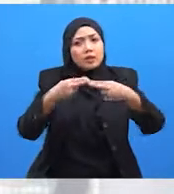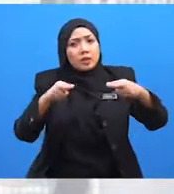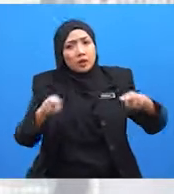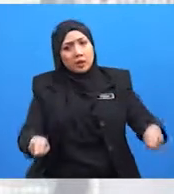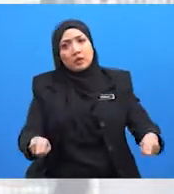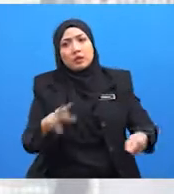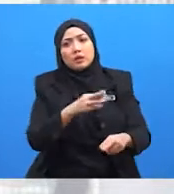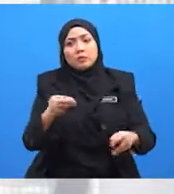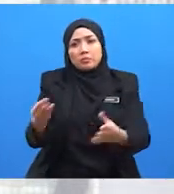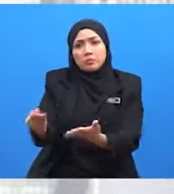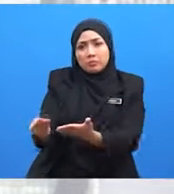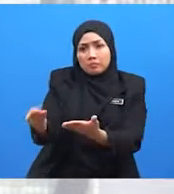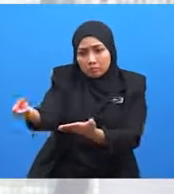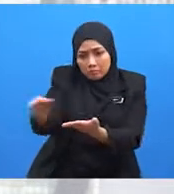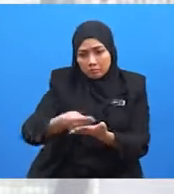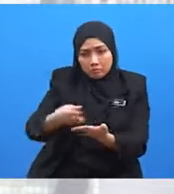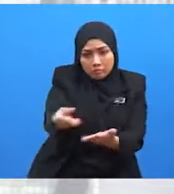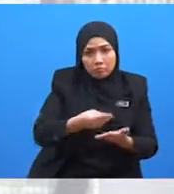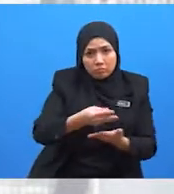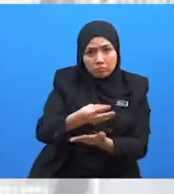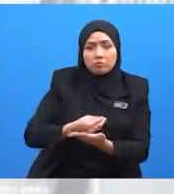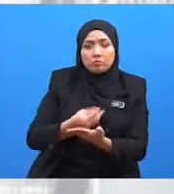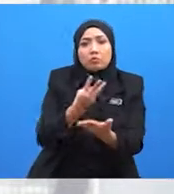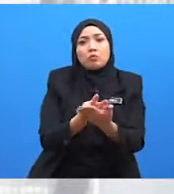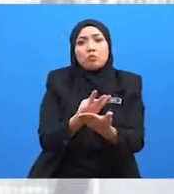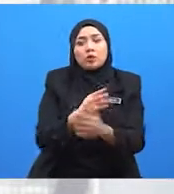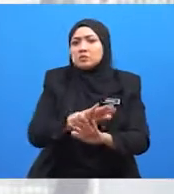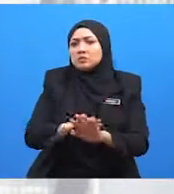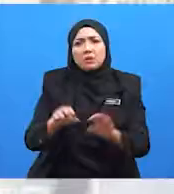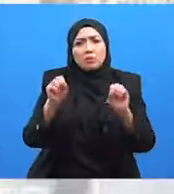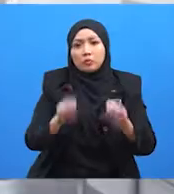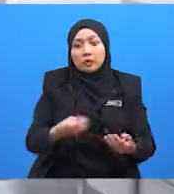pendapatan dan tidak mampu membayar gaji pekerja.